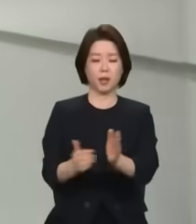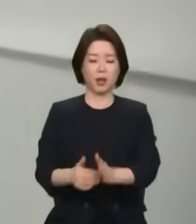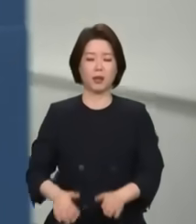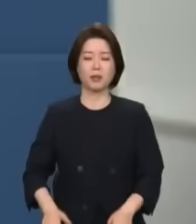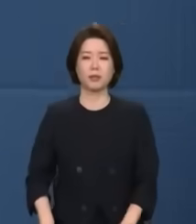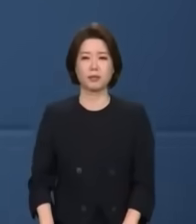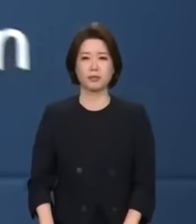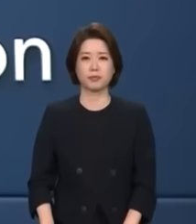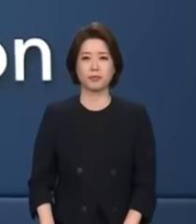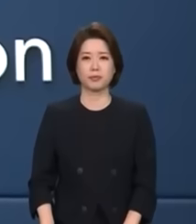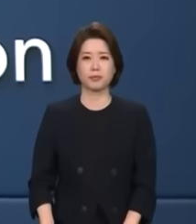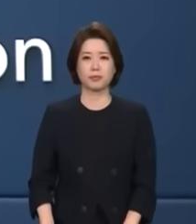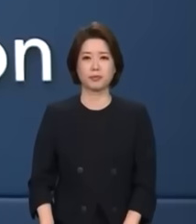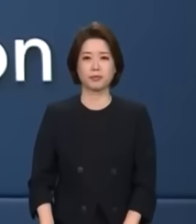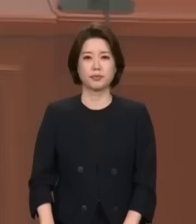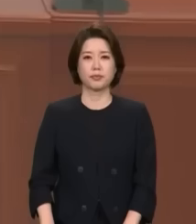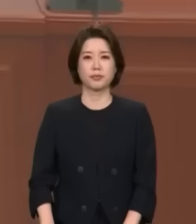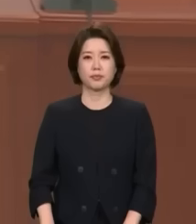JTBC 강현입니다.